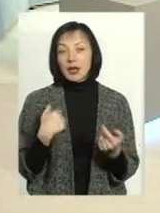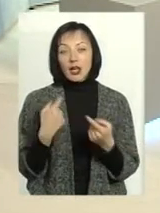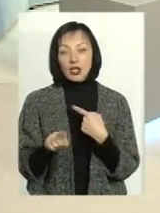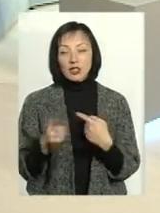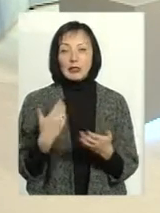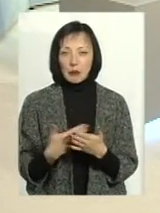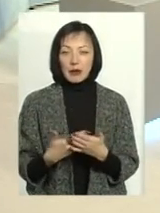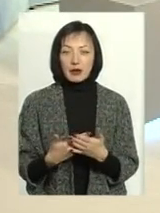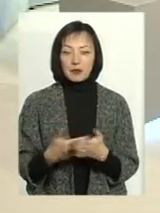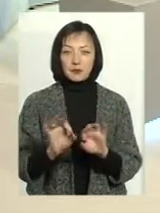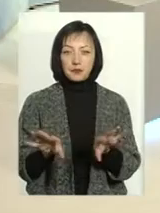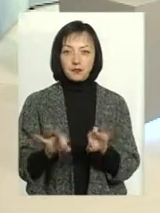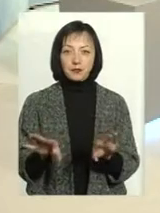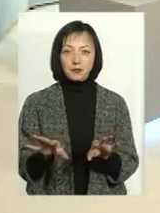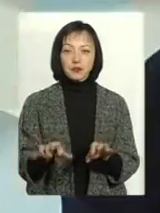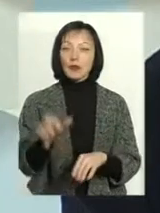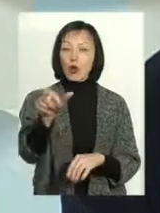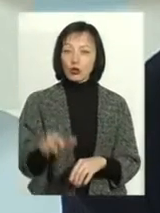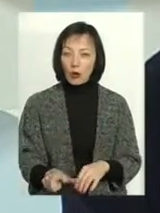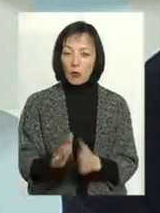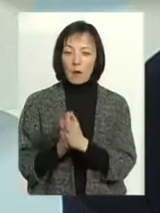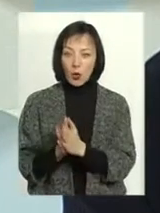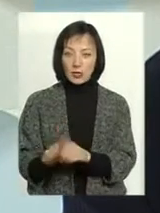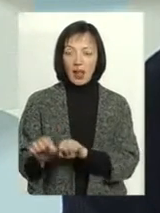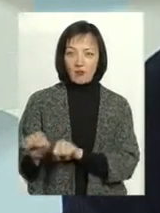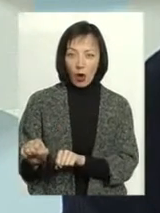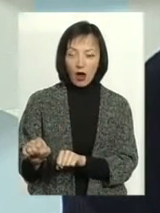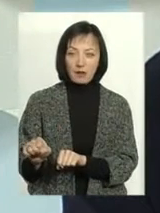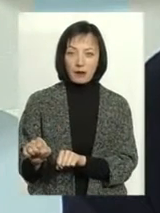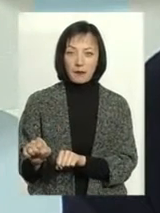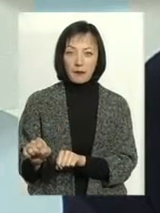назвав. Наприклад, особа просить адвоката